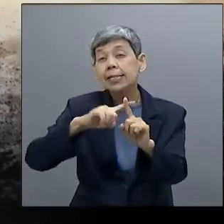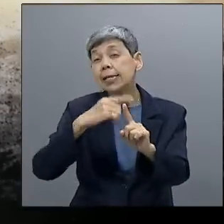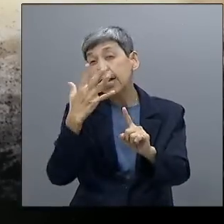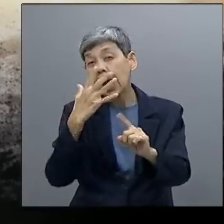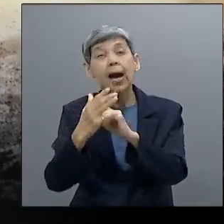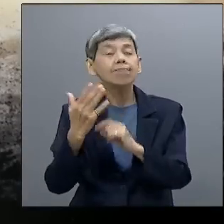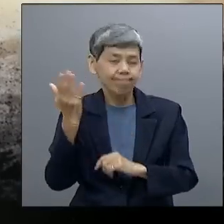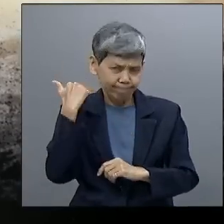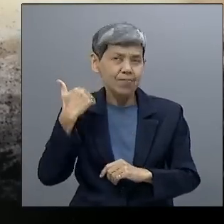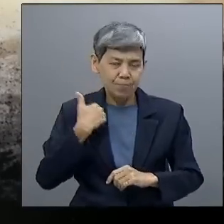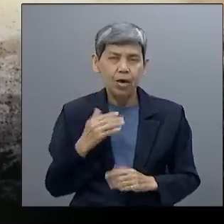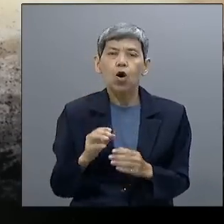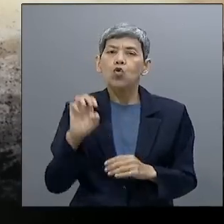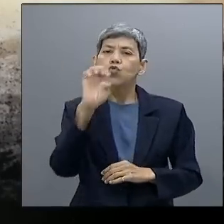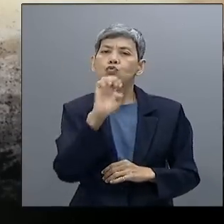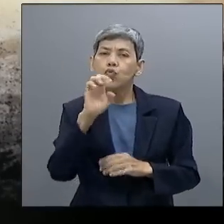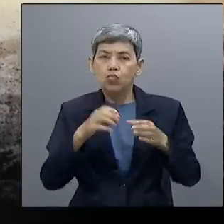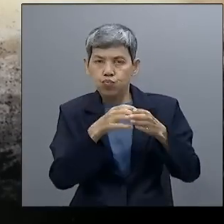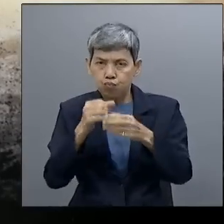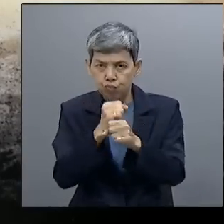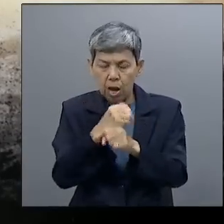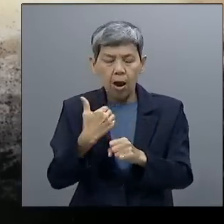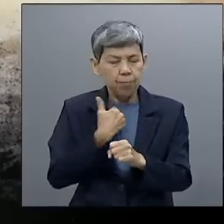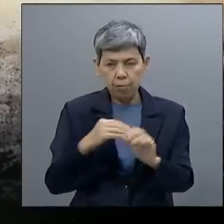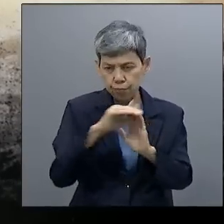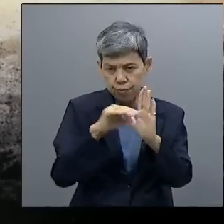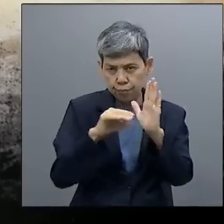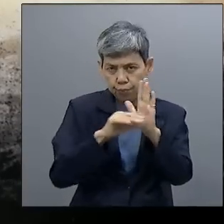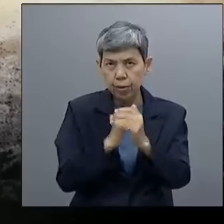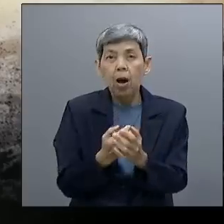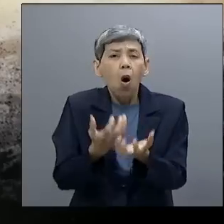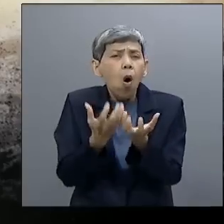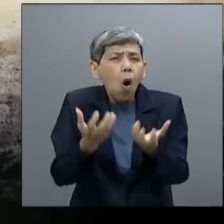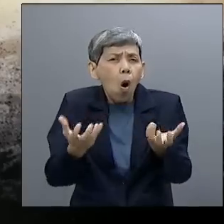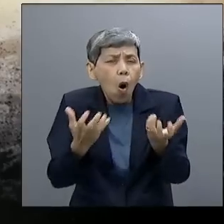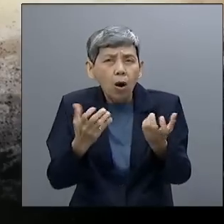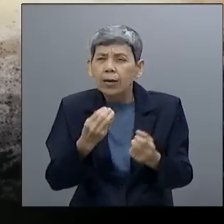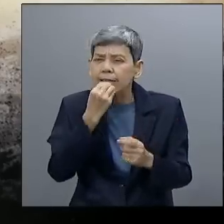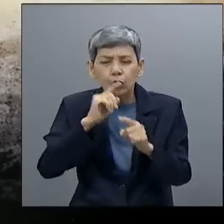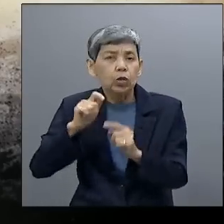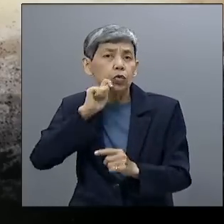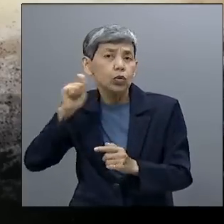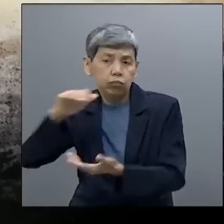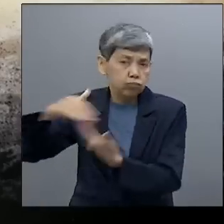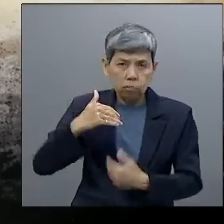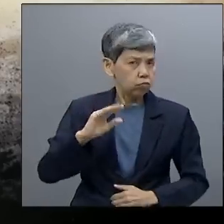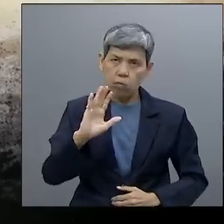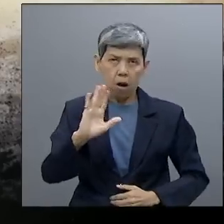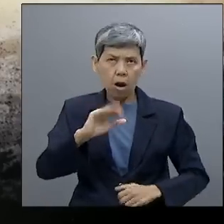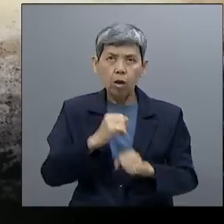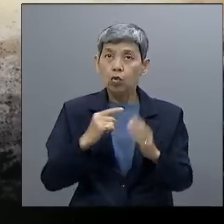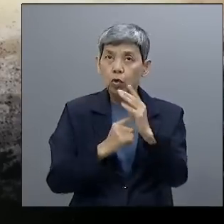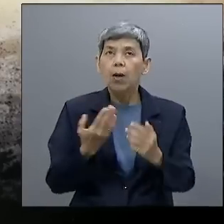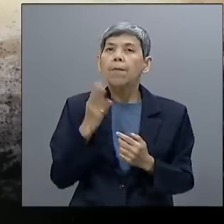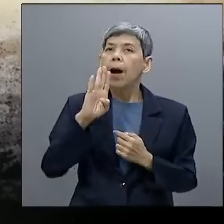ที่ผ่านมาสหภาพยุโรปนั้นได้ออกมาตรการห้ามนำเข้าสินค้าประเภทอาหารจากยูเครนใน 5ประเทศได้